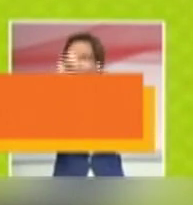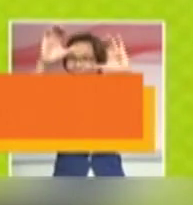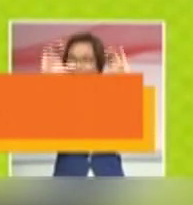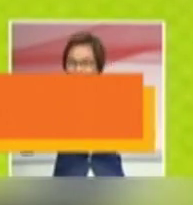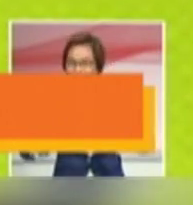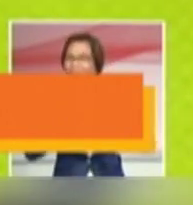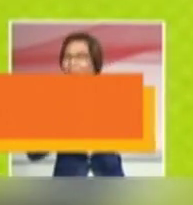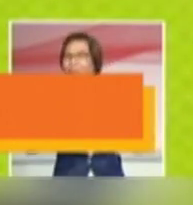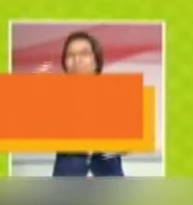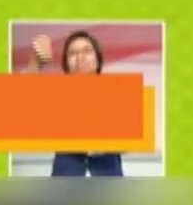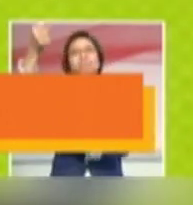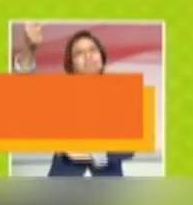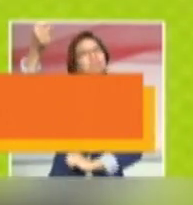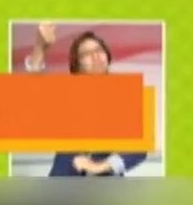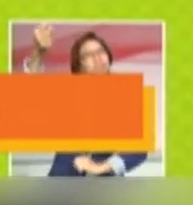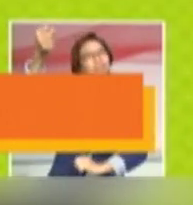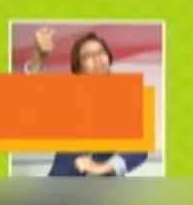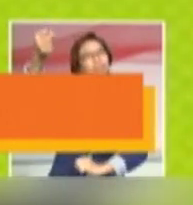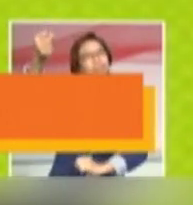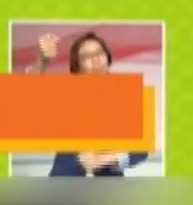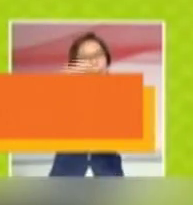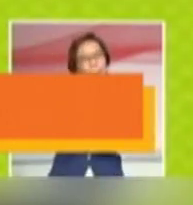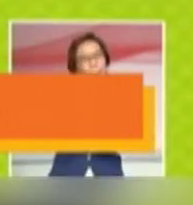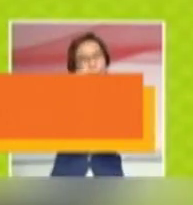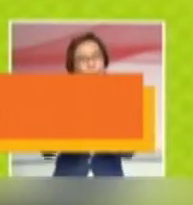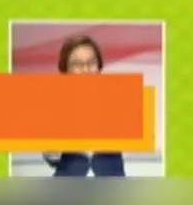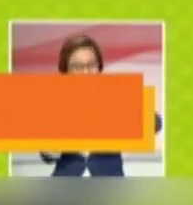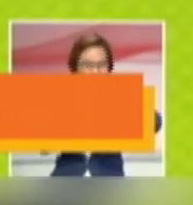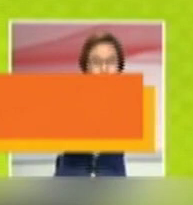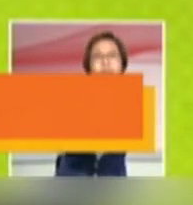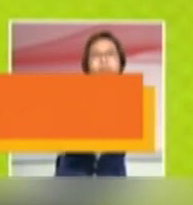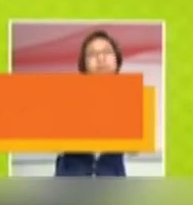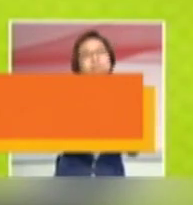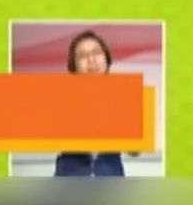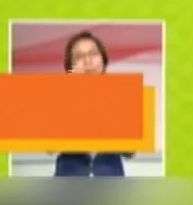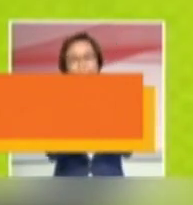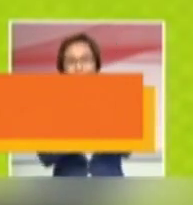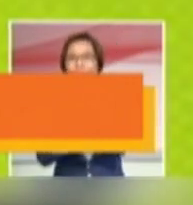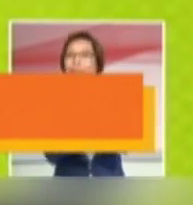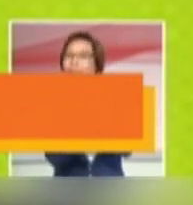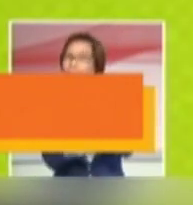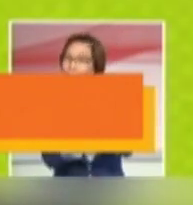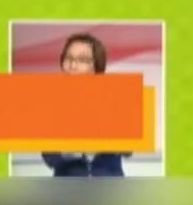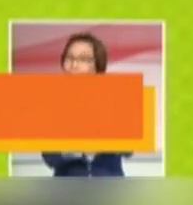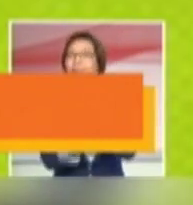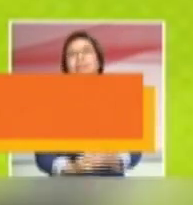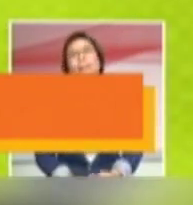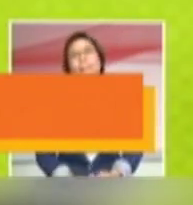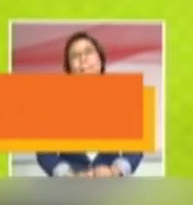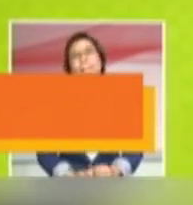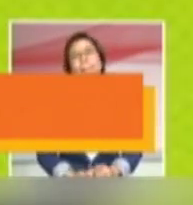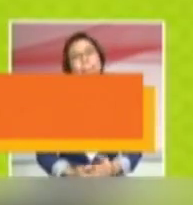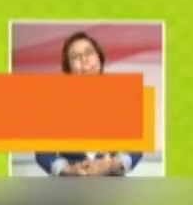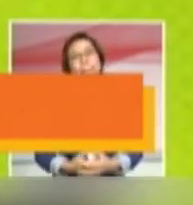dijadikan pegangan ke arah membentuk penyatuan dan perpaduan. Lantaran